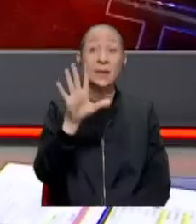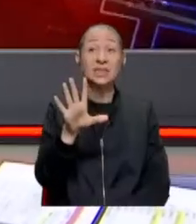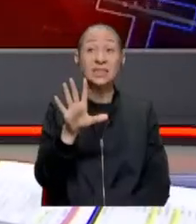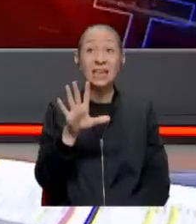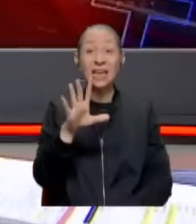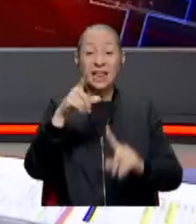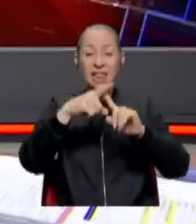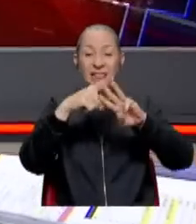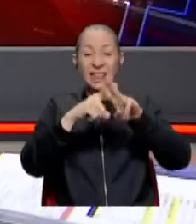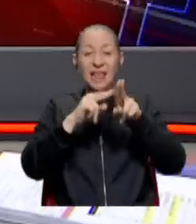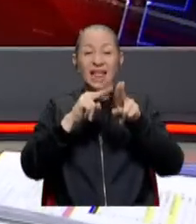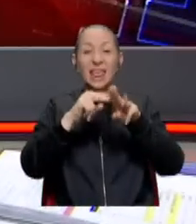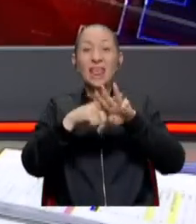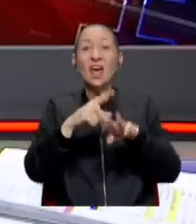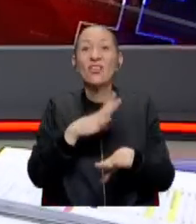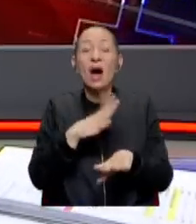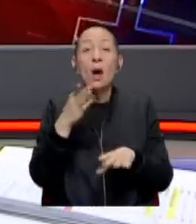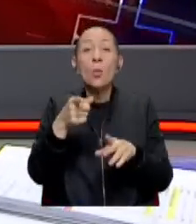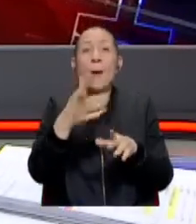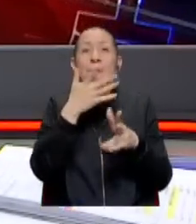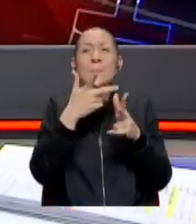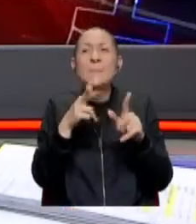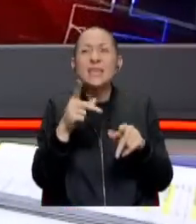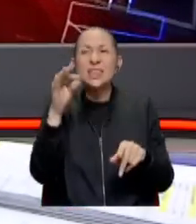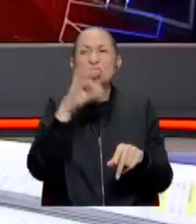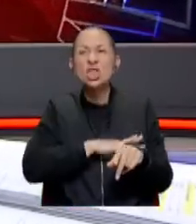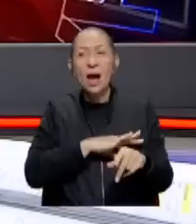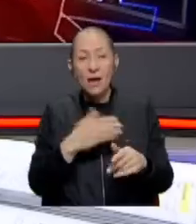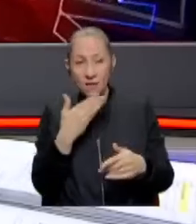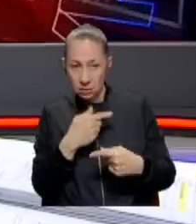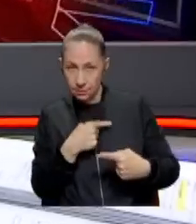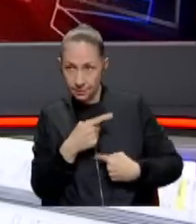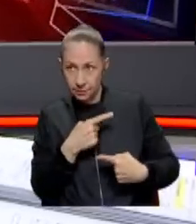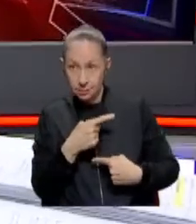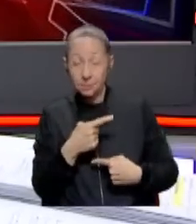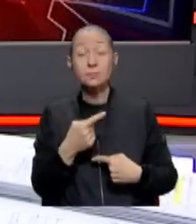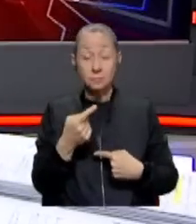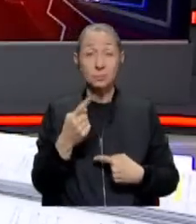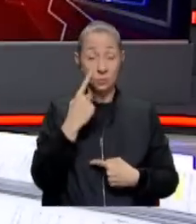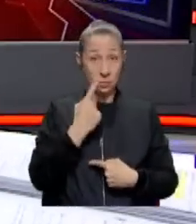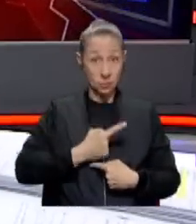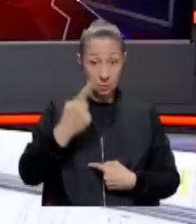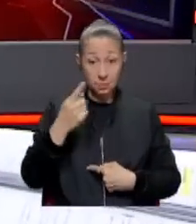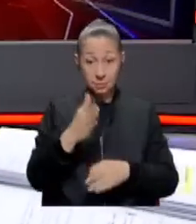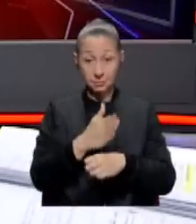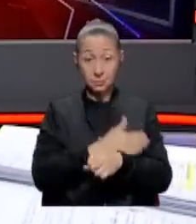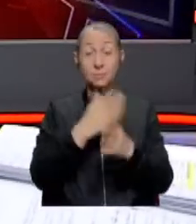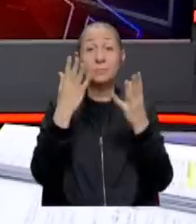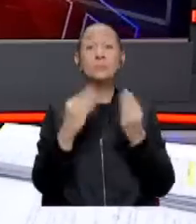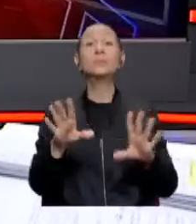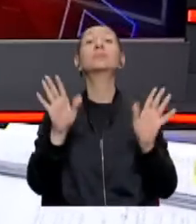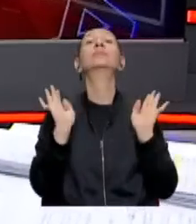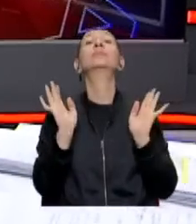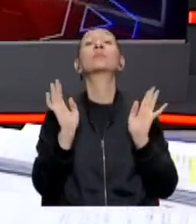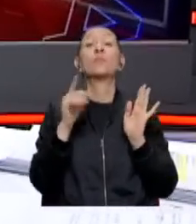Tekke var bunlara veya benzeri çıkar odaklarına yani cumhuriyetin vatandaşı Olmaya